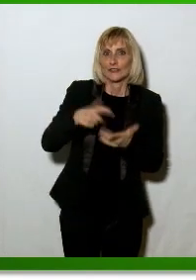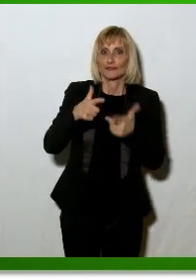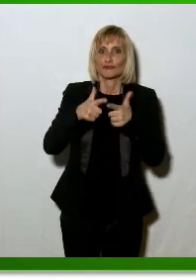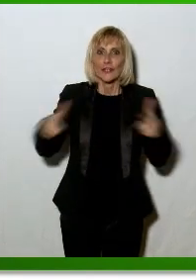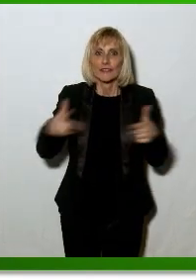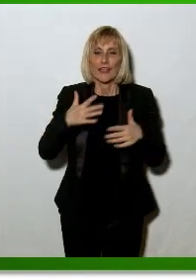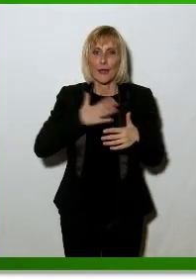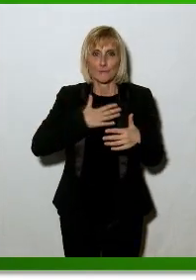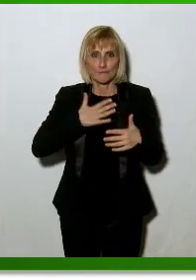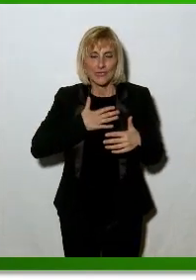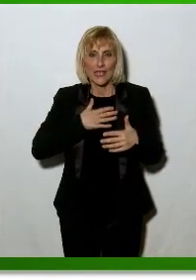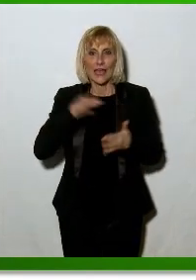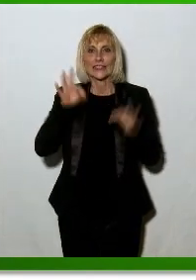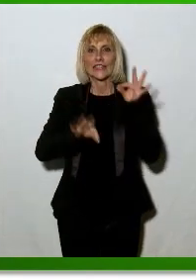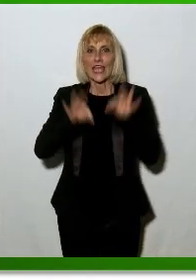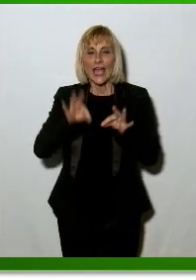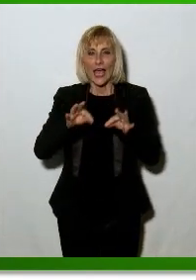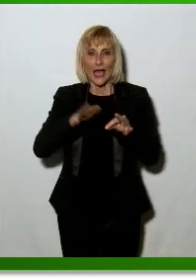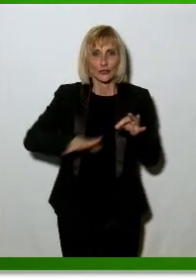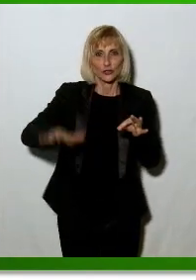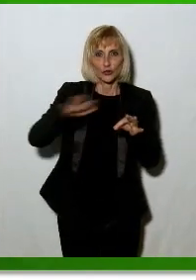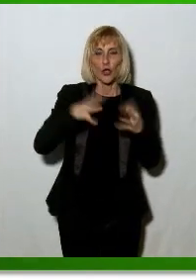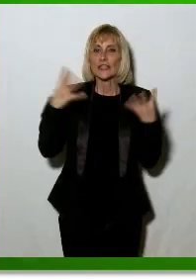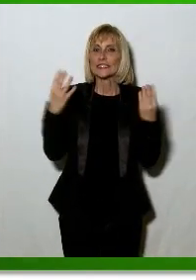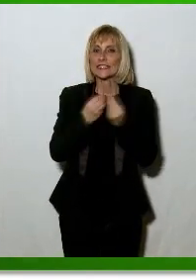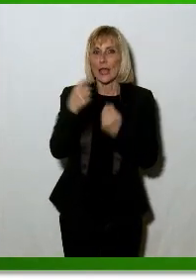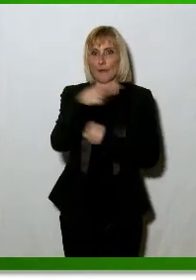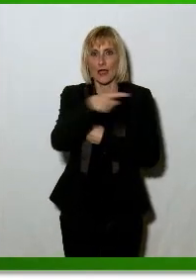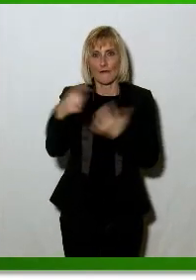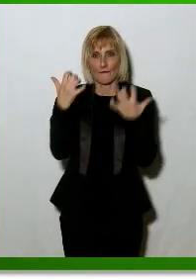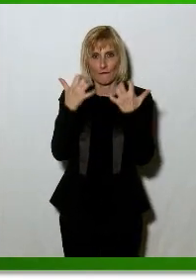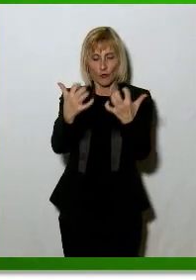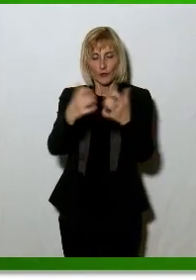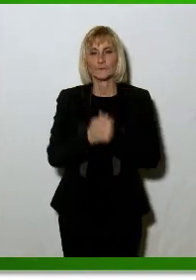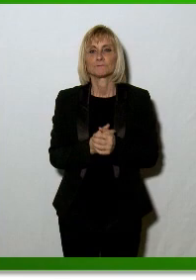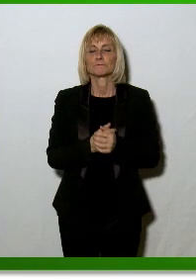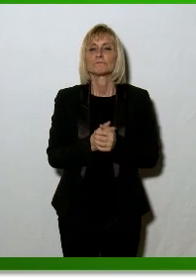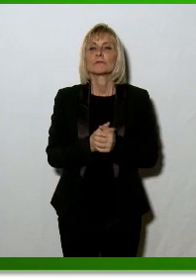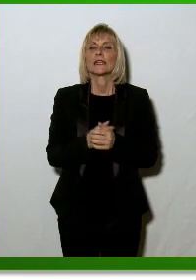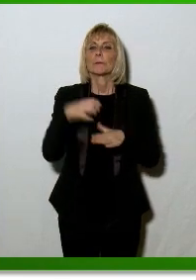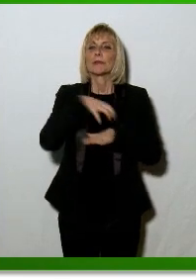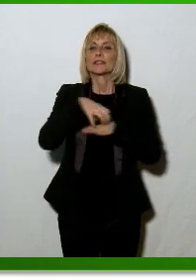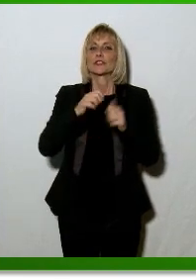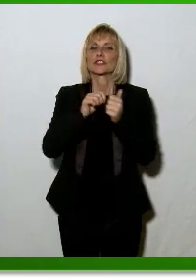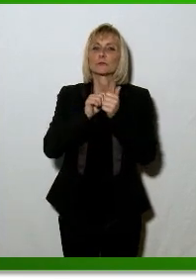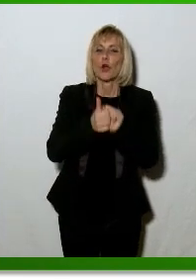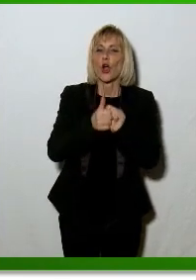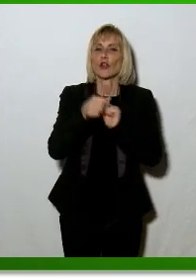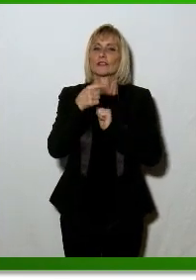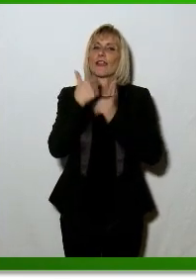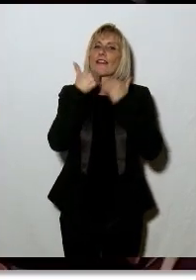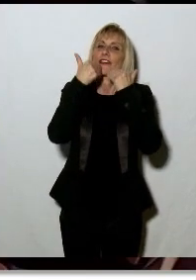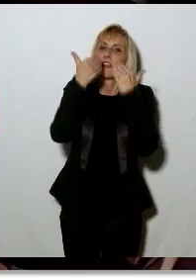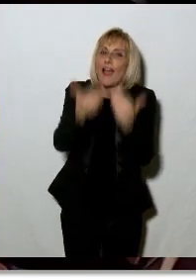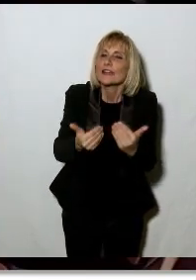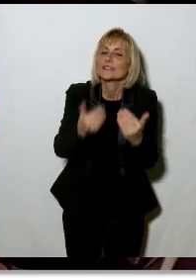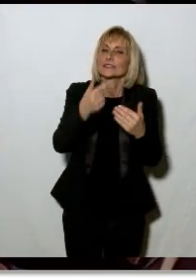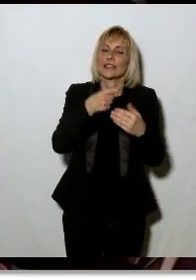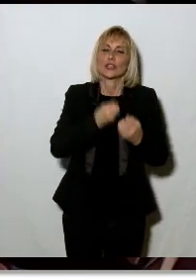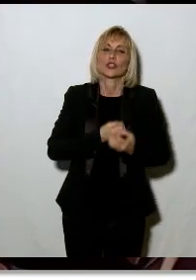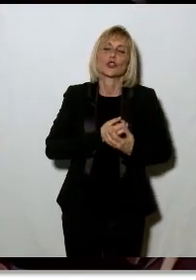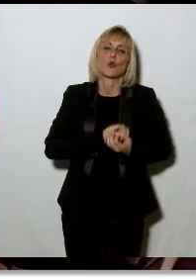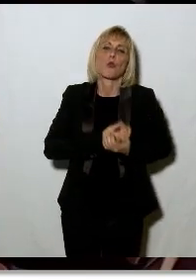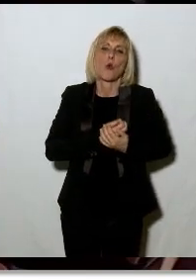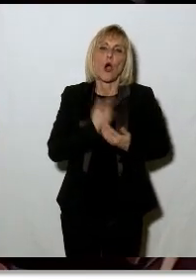teatro insieme a tutti voi Gentile signor ministro dello sport e dei giovani grazie di cuore di